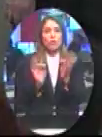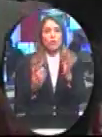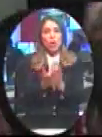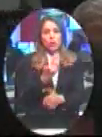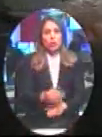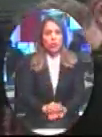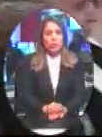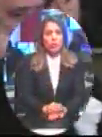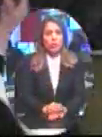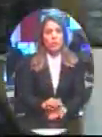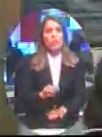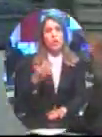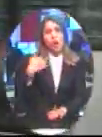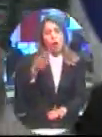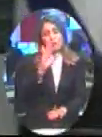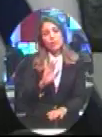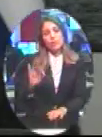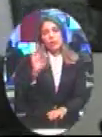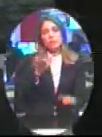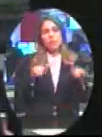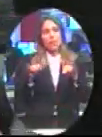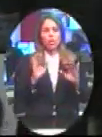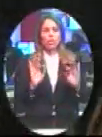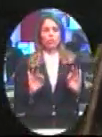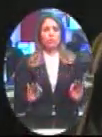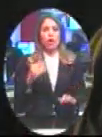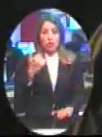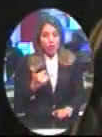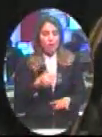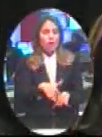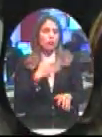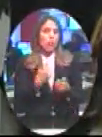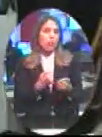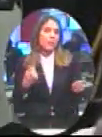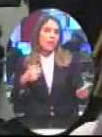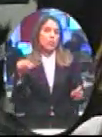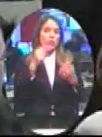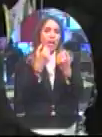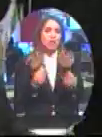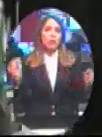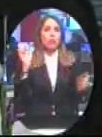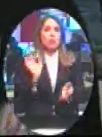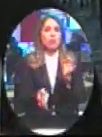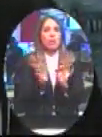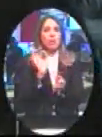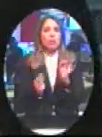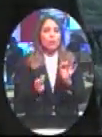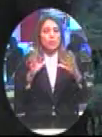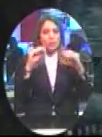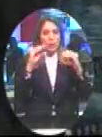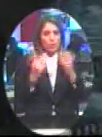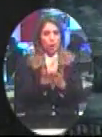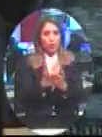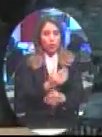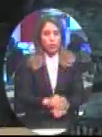מדובר בטקס ממלכתי רשמי, אך הפעם הורגשה המתיחות כשנושא עצמאות מערכת המשפט מרחף באוויר. נשיא המדינה